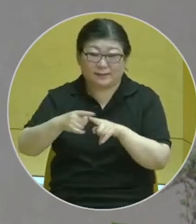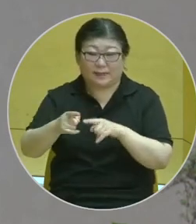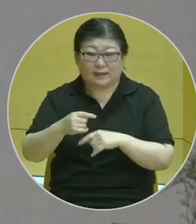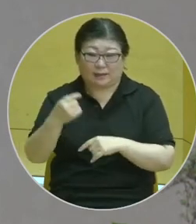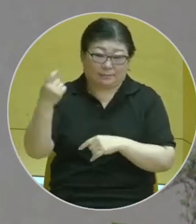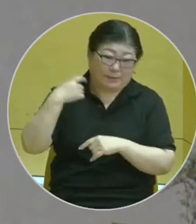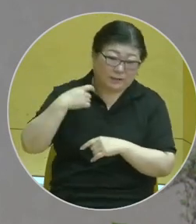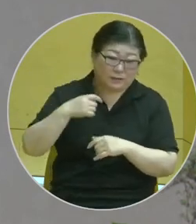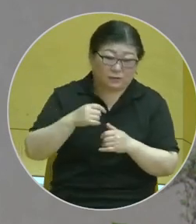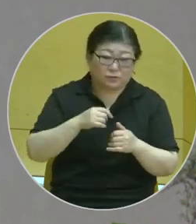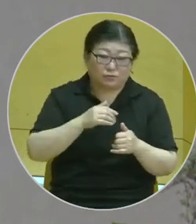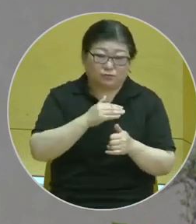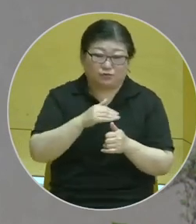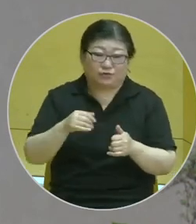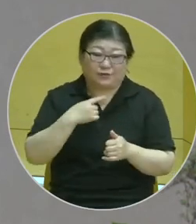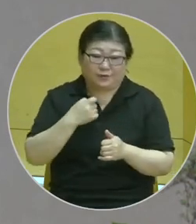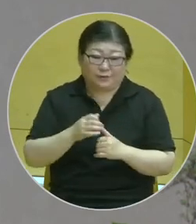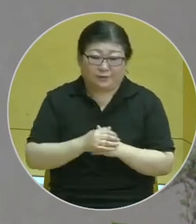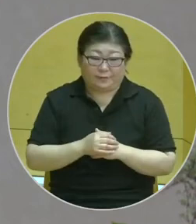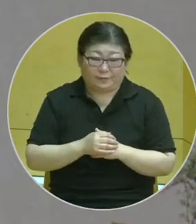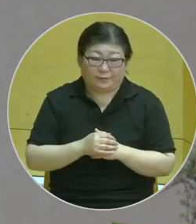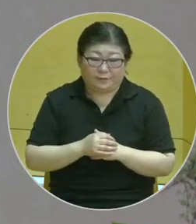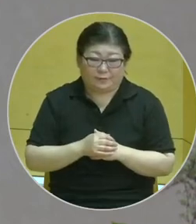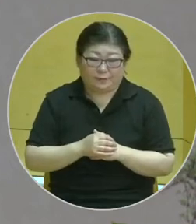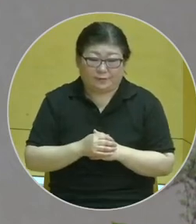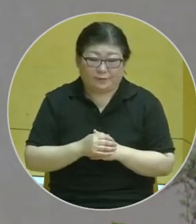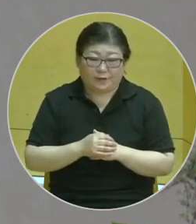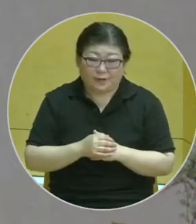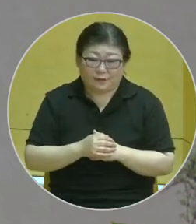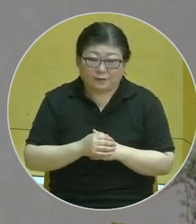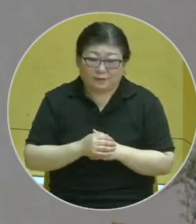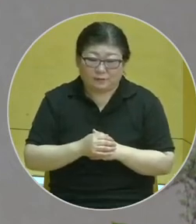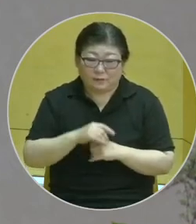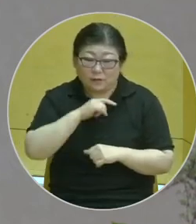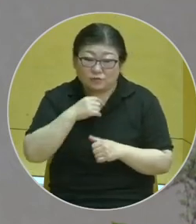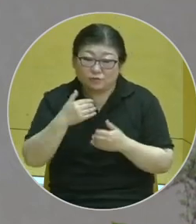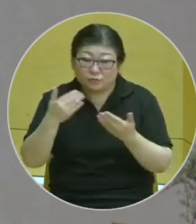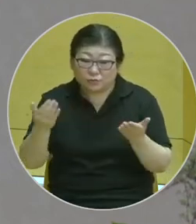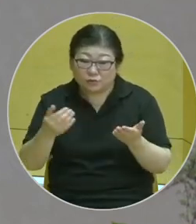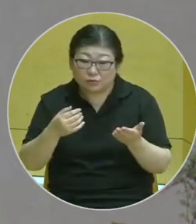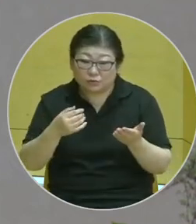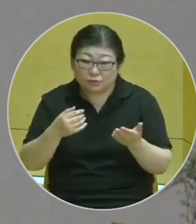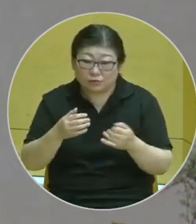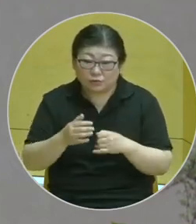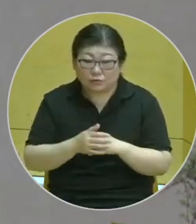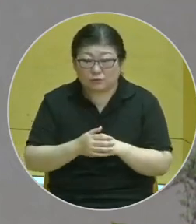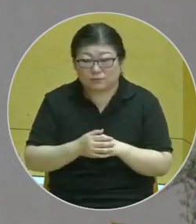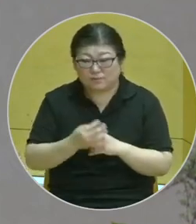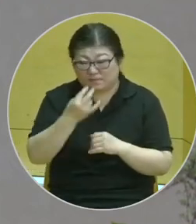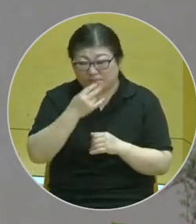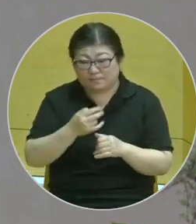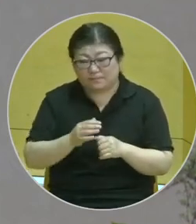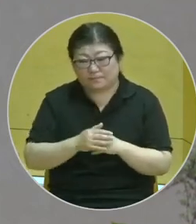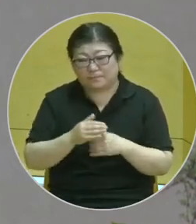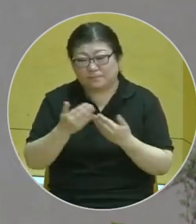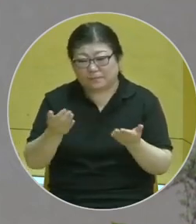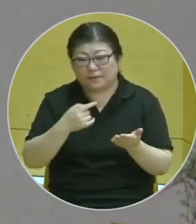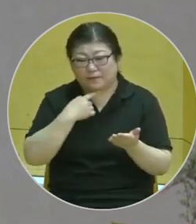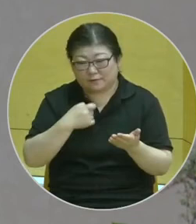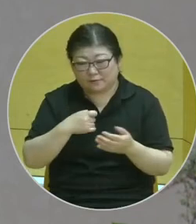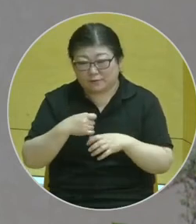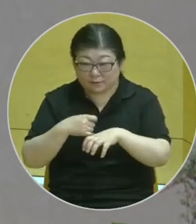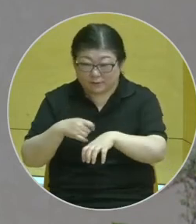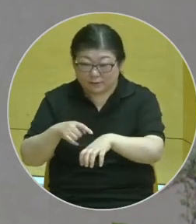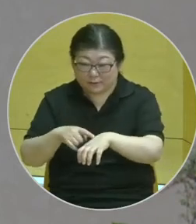거기 면 도마가 순교 햇던 고 무덤과 도마에 기념 교회가 아니라 그게 기념 교회 앞에 이렇게 써있다